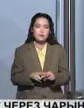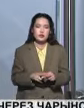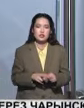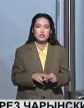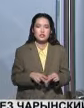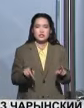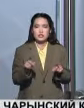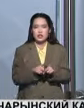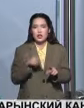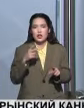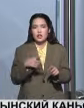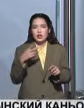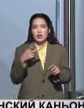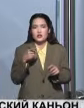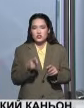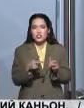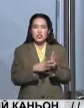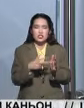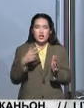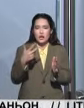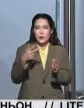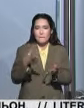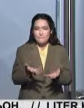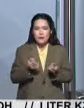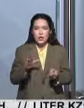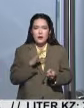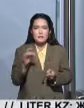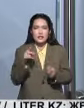проведено 724 приемов, из них